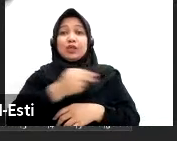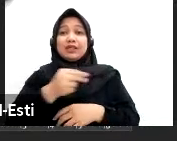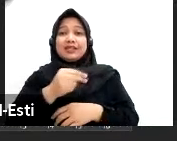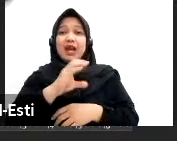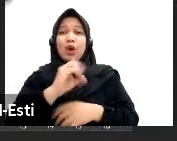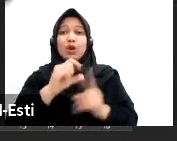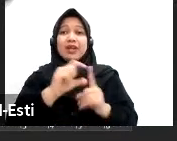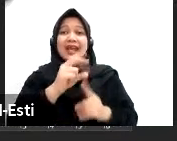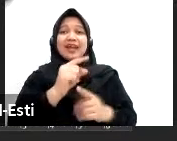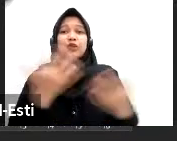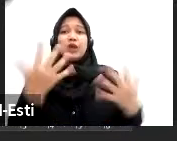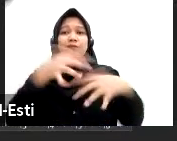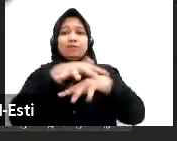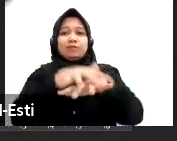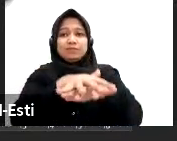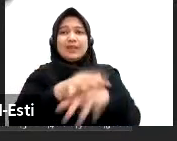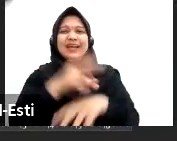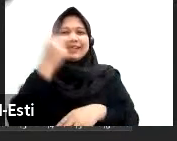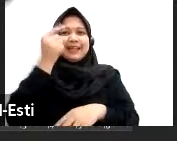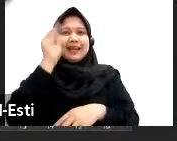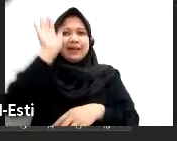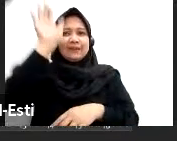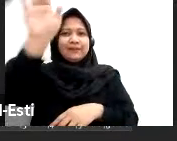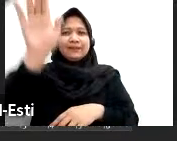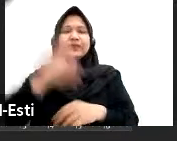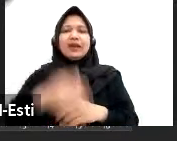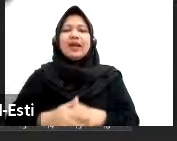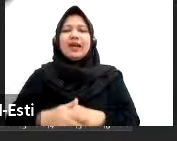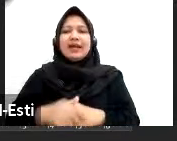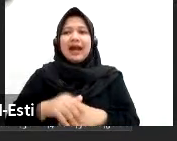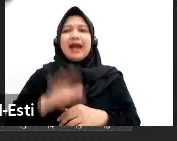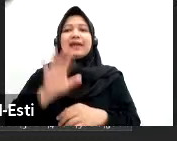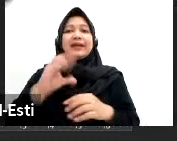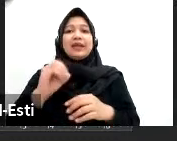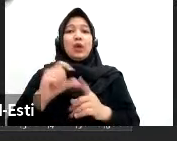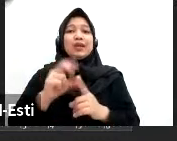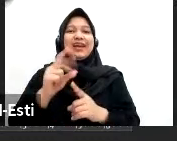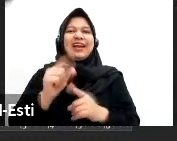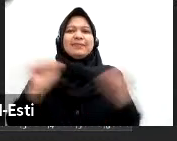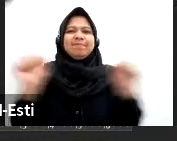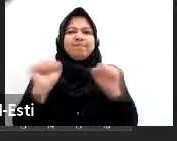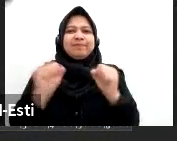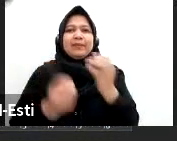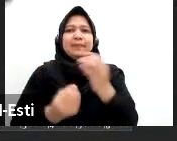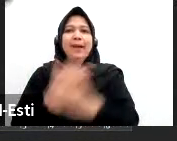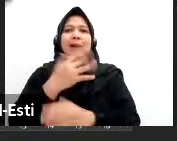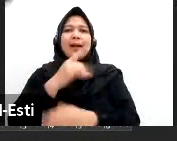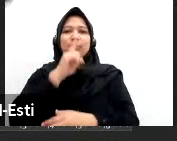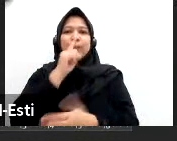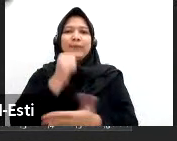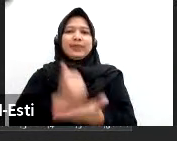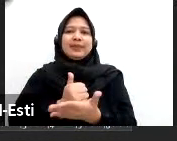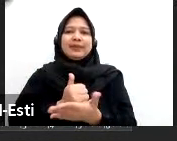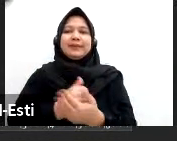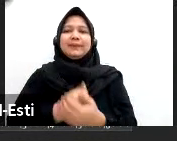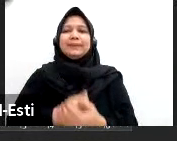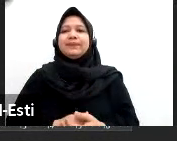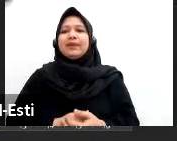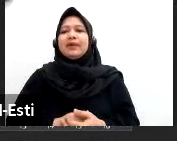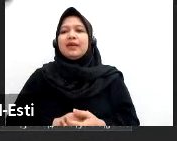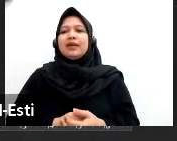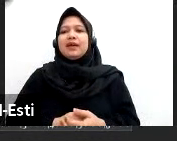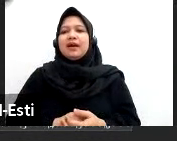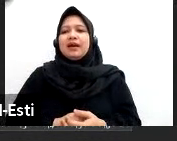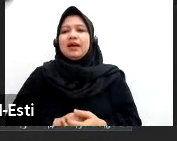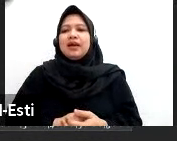Ini penting sekali Untuk apa kita mengembangkan audio secepat mungkin ini kondisi di